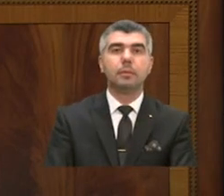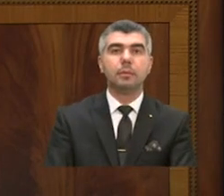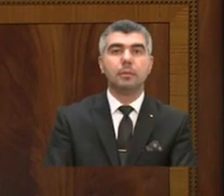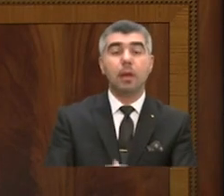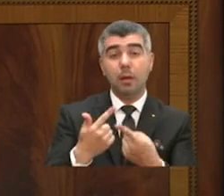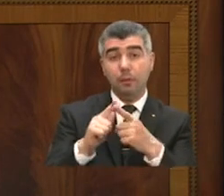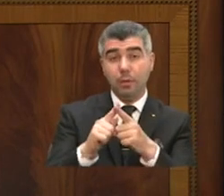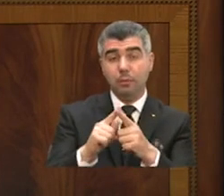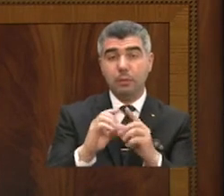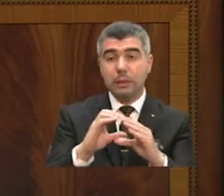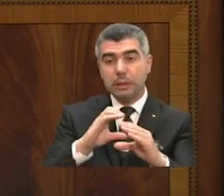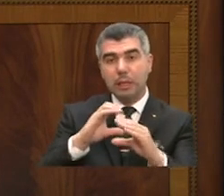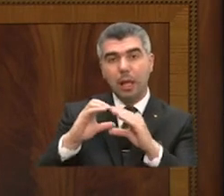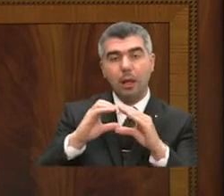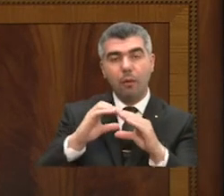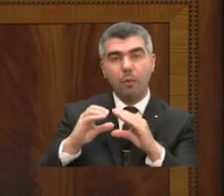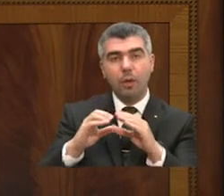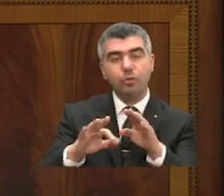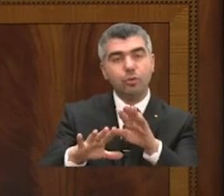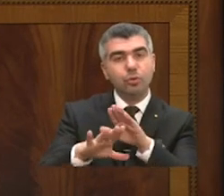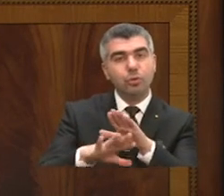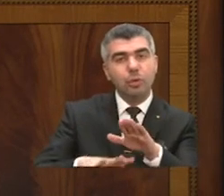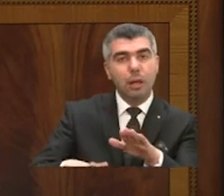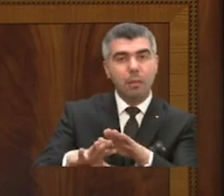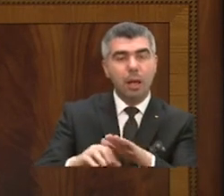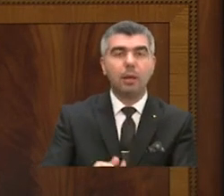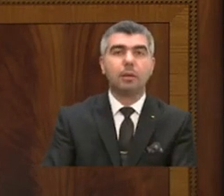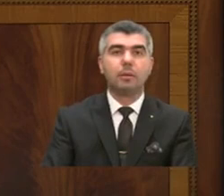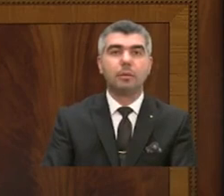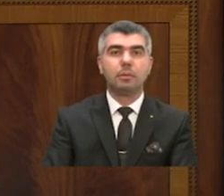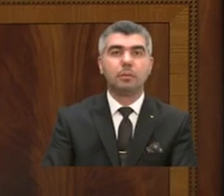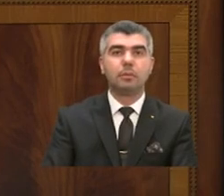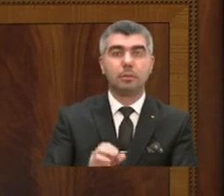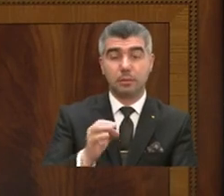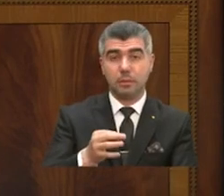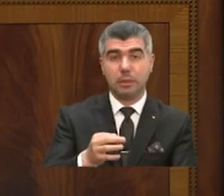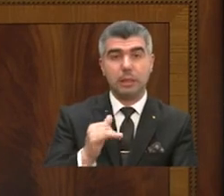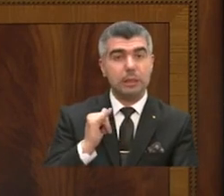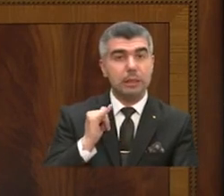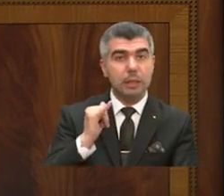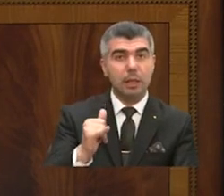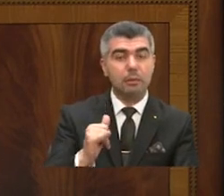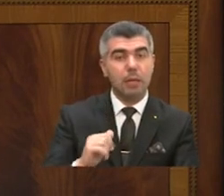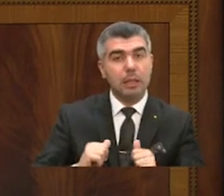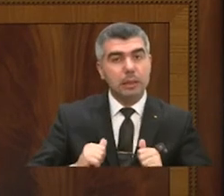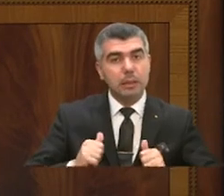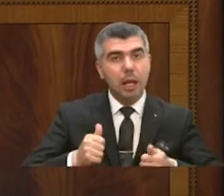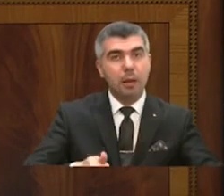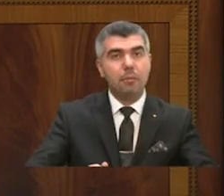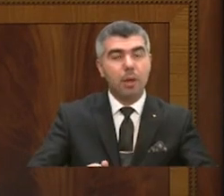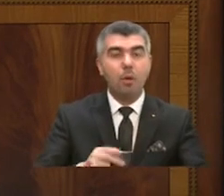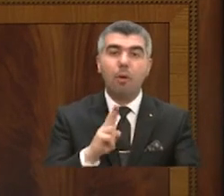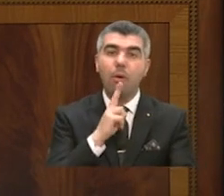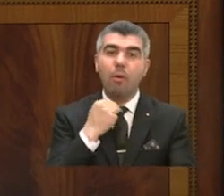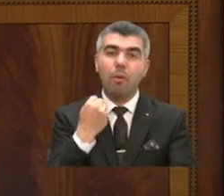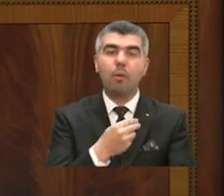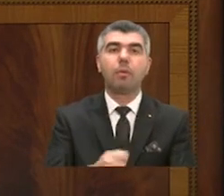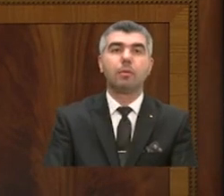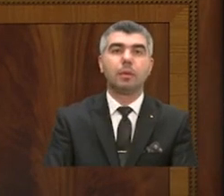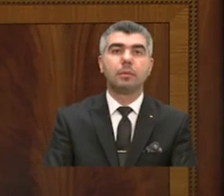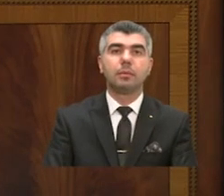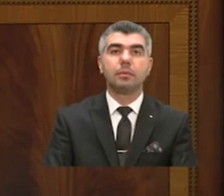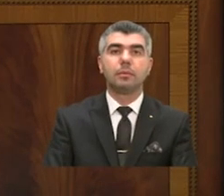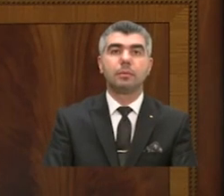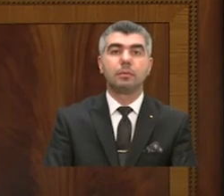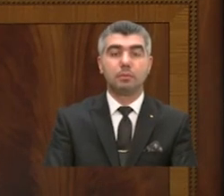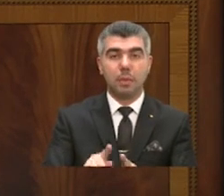مأسسة الحوار الاجتماعي، وهو ما يعكس الإرادة القوية لدى هذه الحكومة من أجل